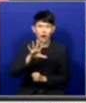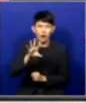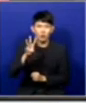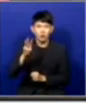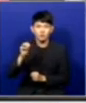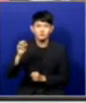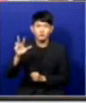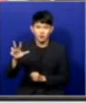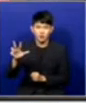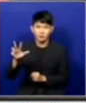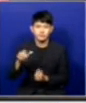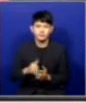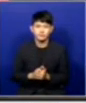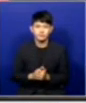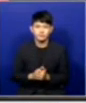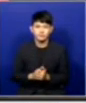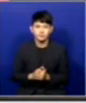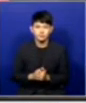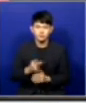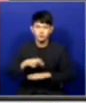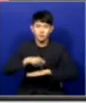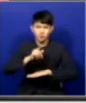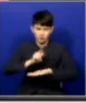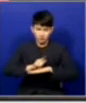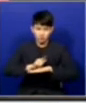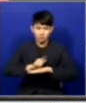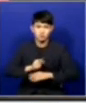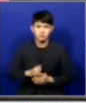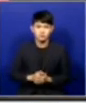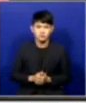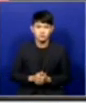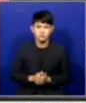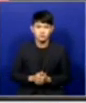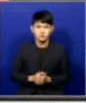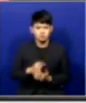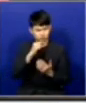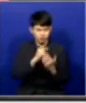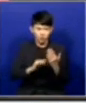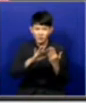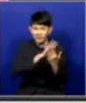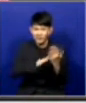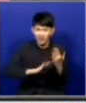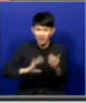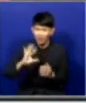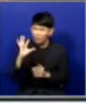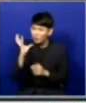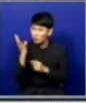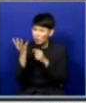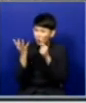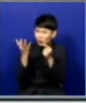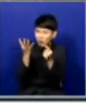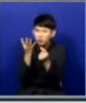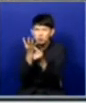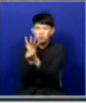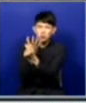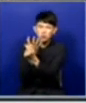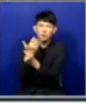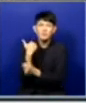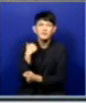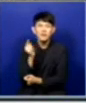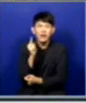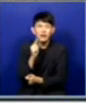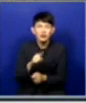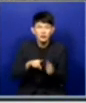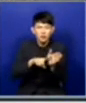2563ท่านประธานที่เคารพคะทั้งประเทศทั้งโลกไวรัสโคโรนาหรือโ